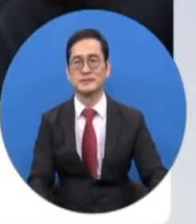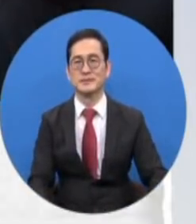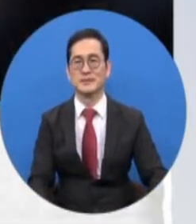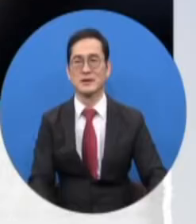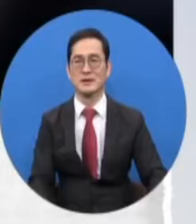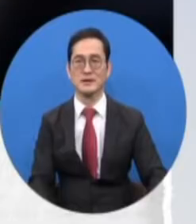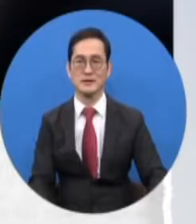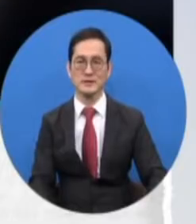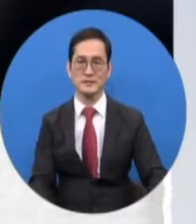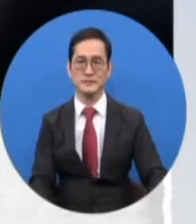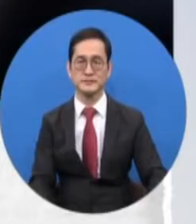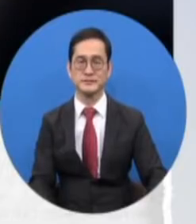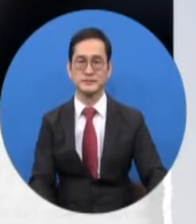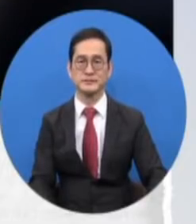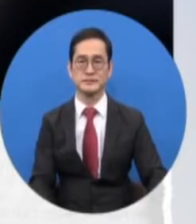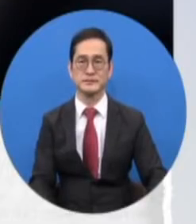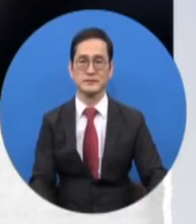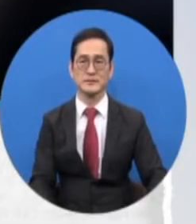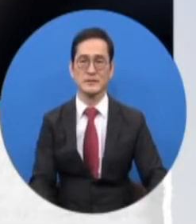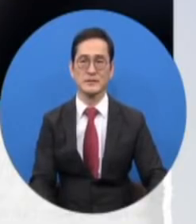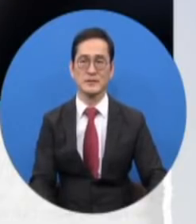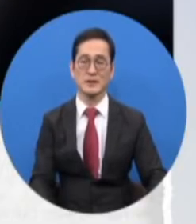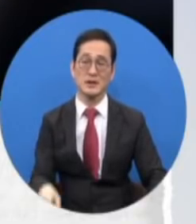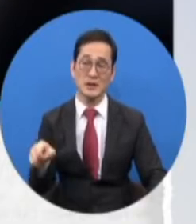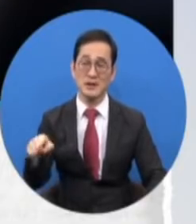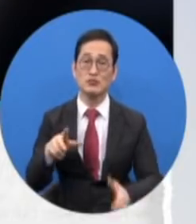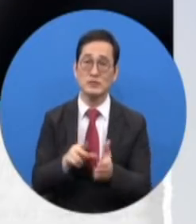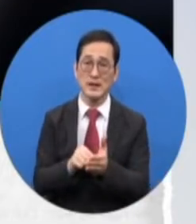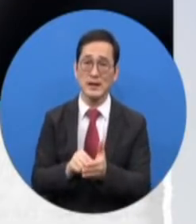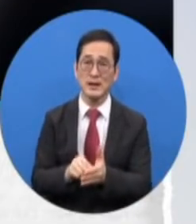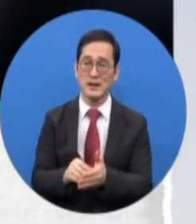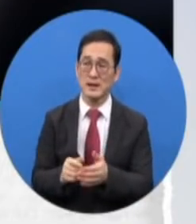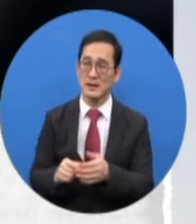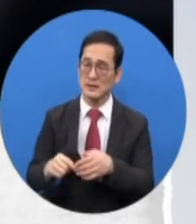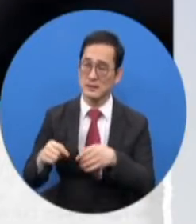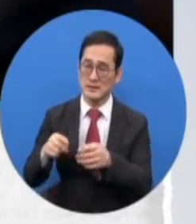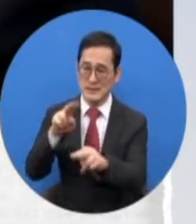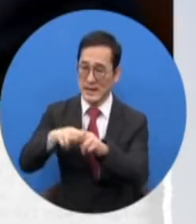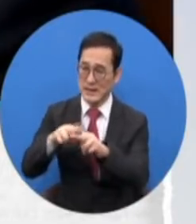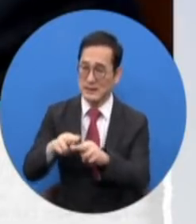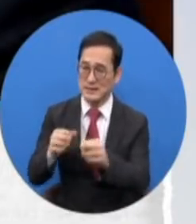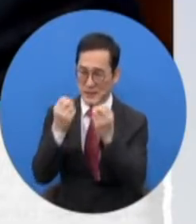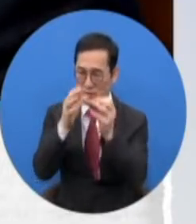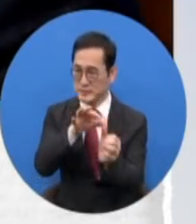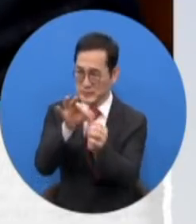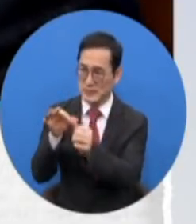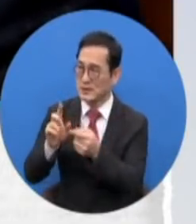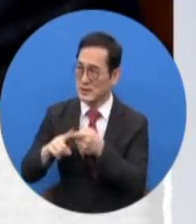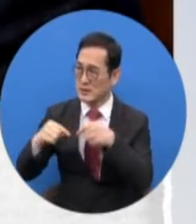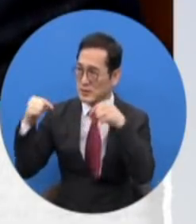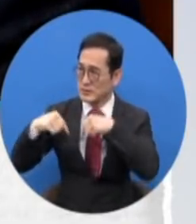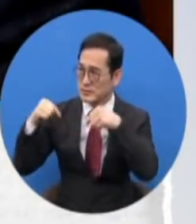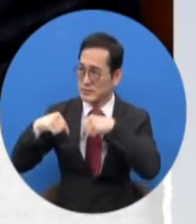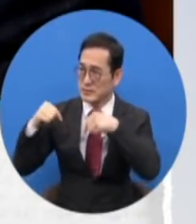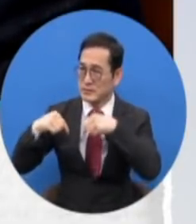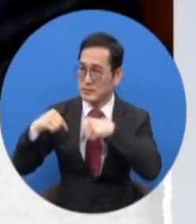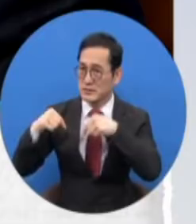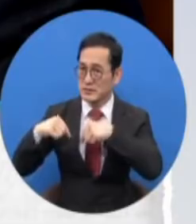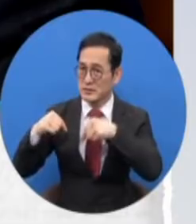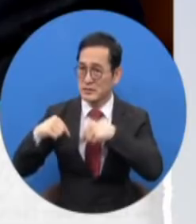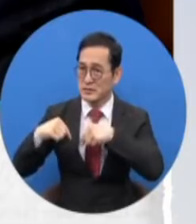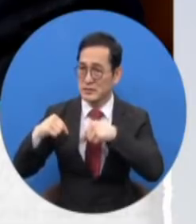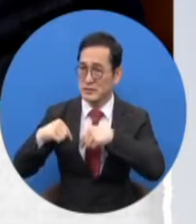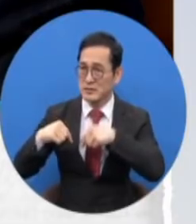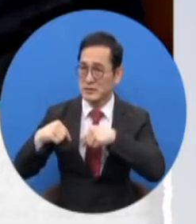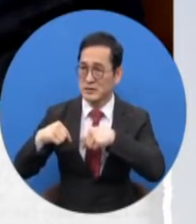판단이 대상이 될 것인가 아마 처음으로 문제가 된 사안으로 기억을 하는데 결국 확정 판결을 통해서 죄가 된다는 판단이 이미